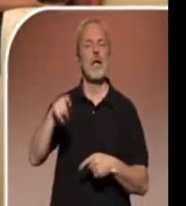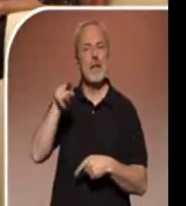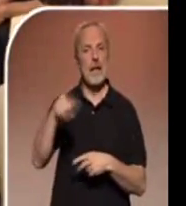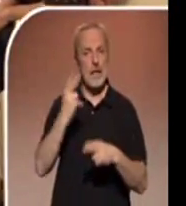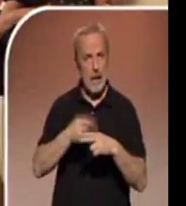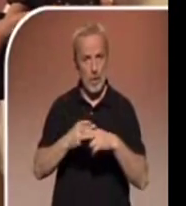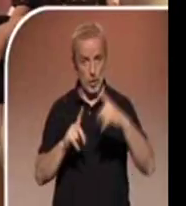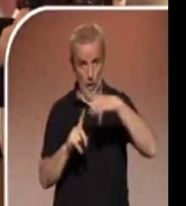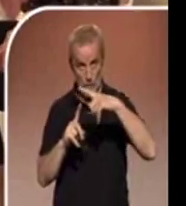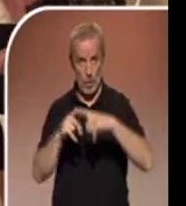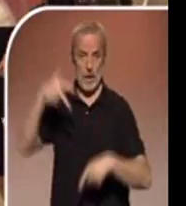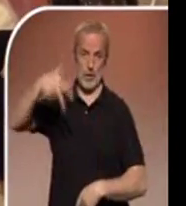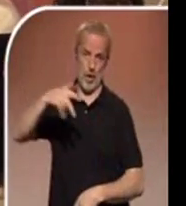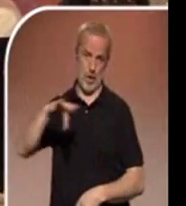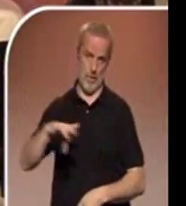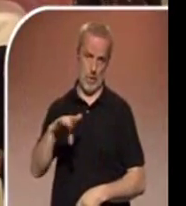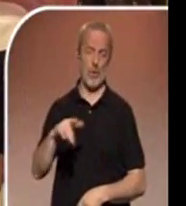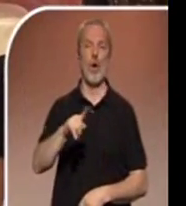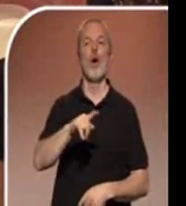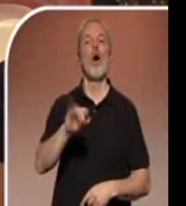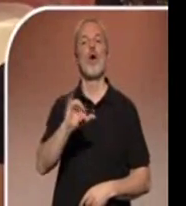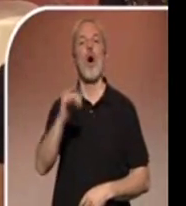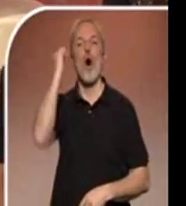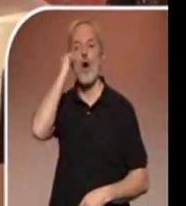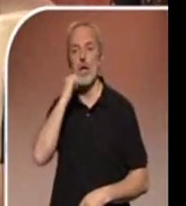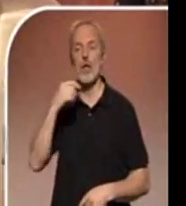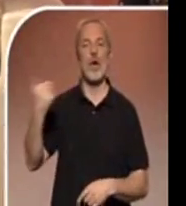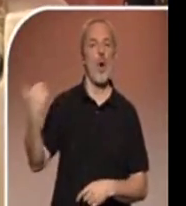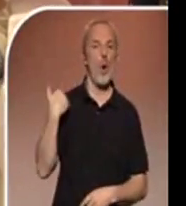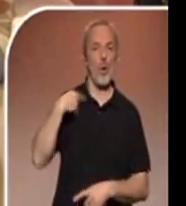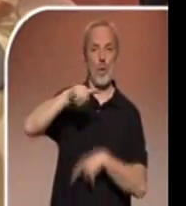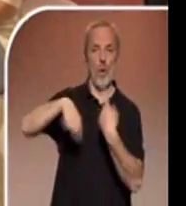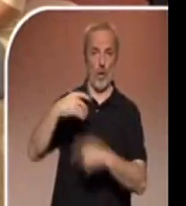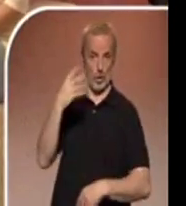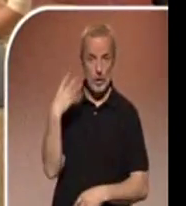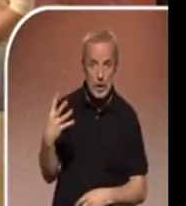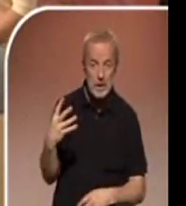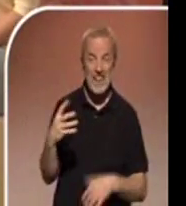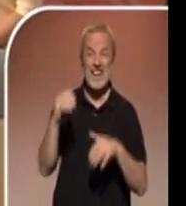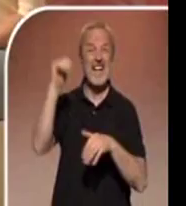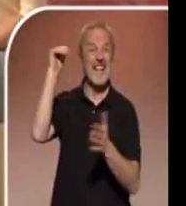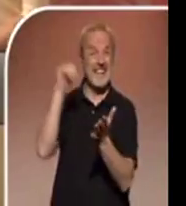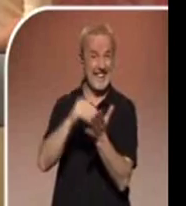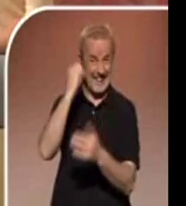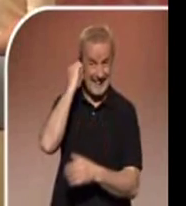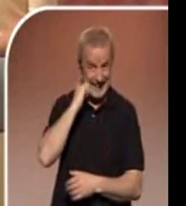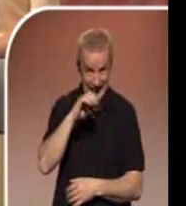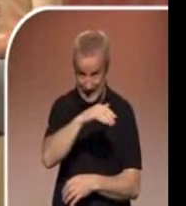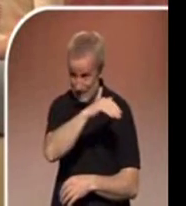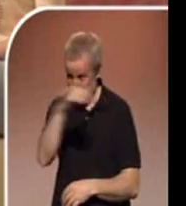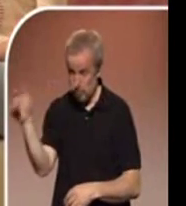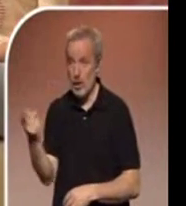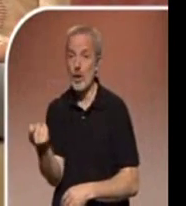protože ve věkové kategorii kolem 40 let zhruba jeden z tisíce jedinců za rok